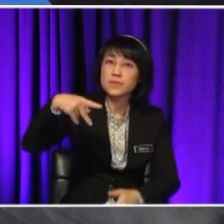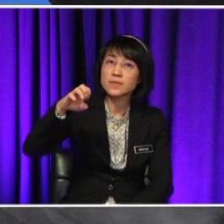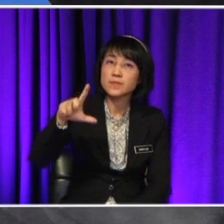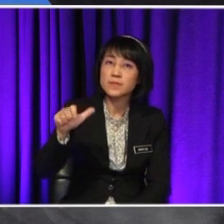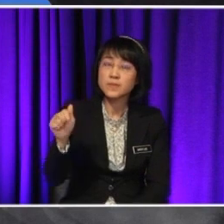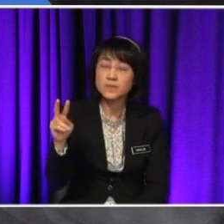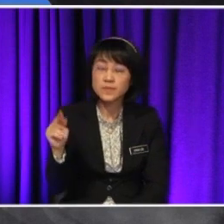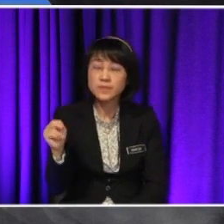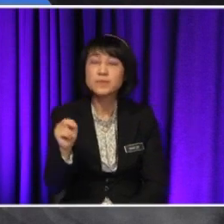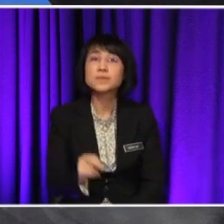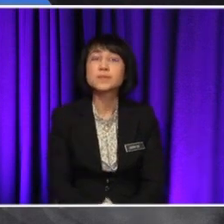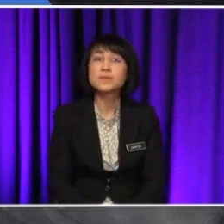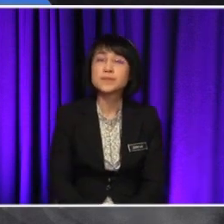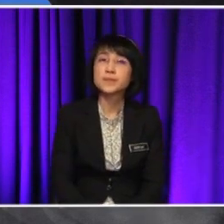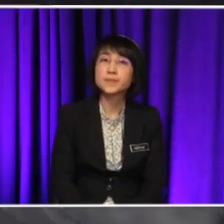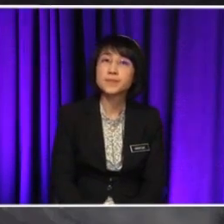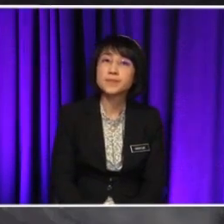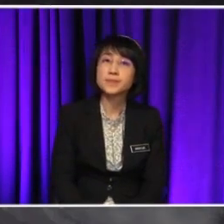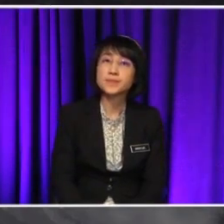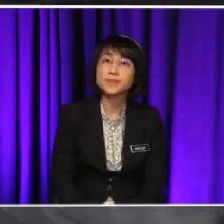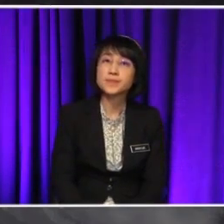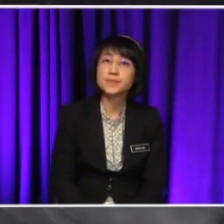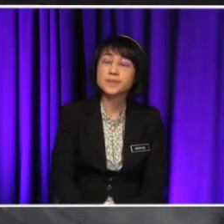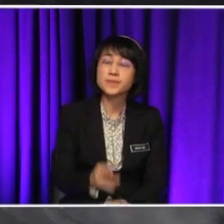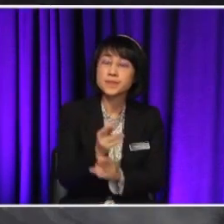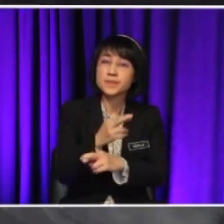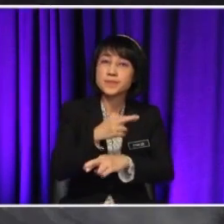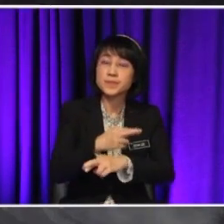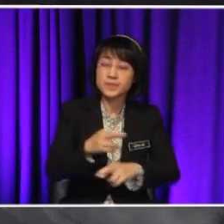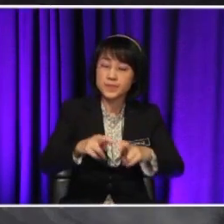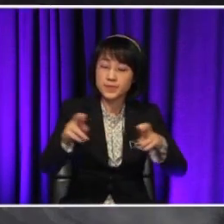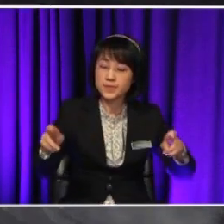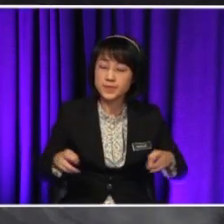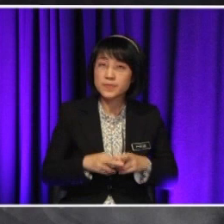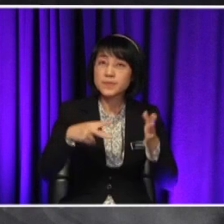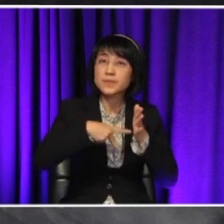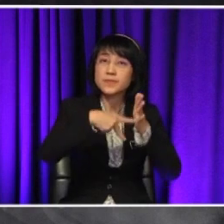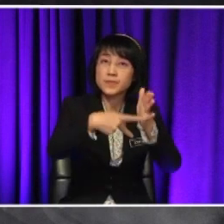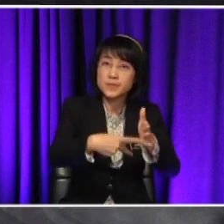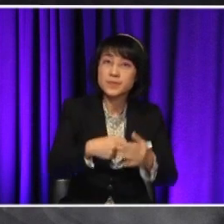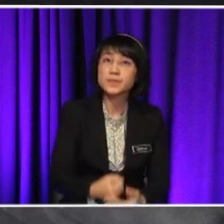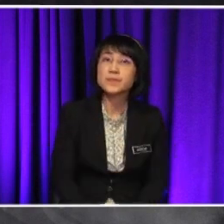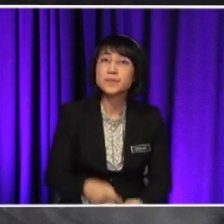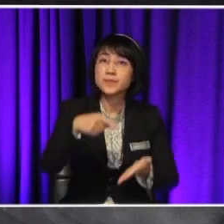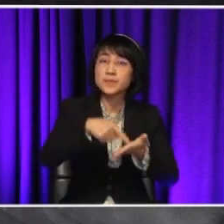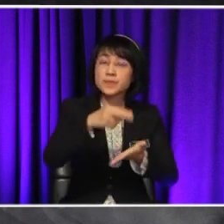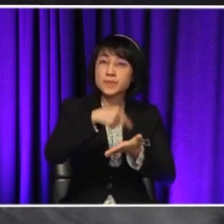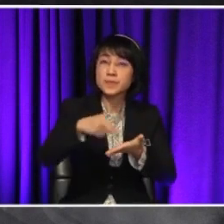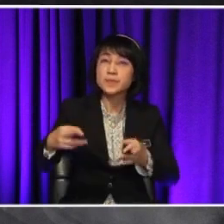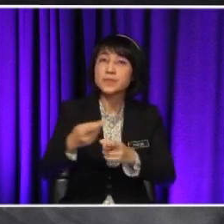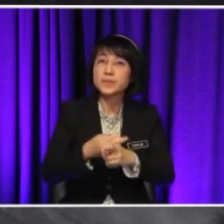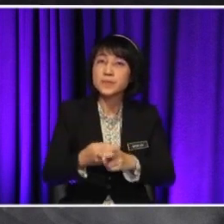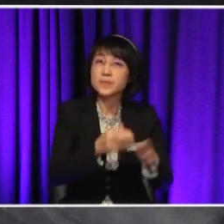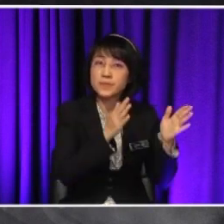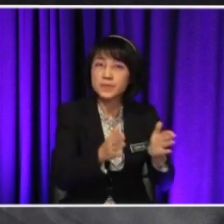dan pereka ruang pameran. Okey, ini adalah nota ringkas sebagai susun atur